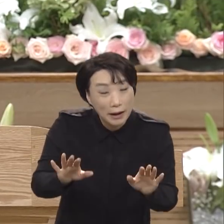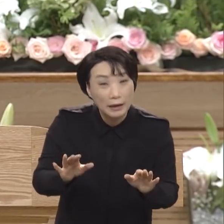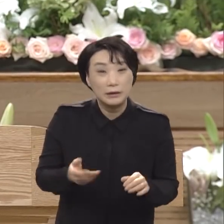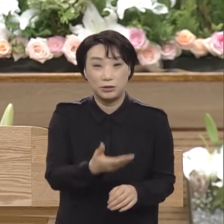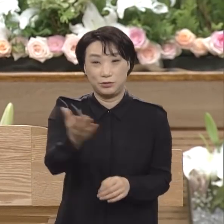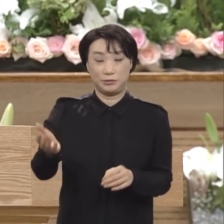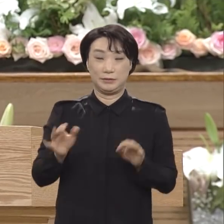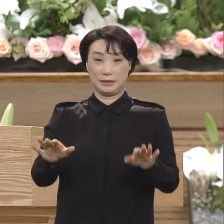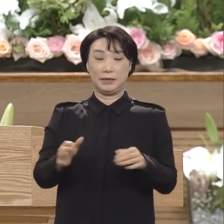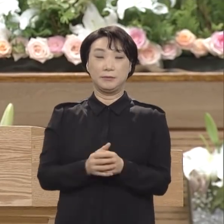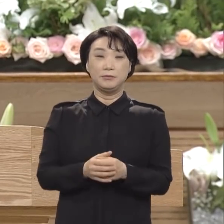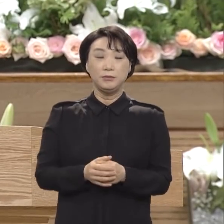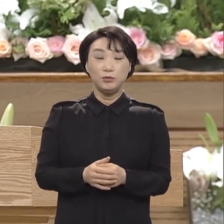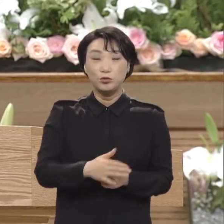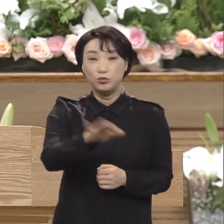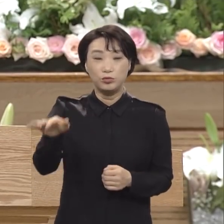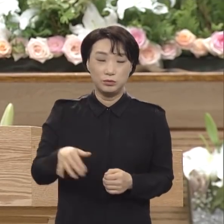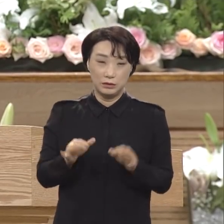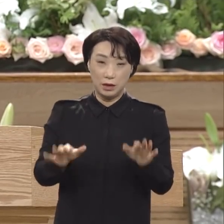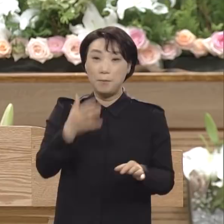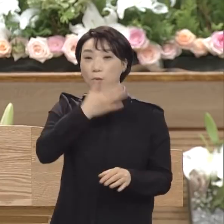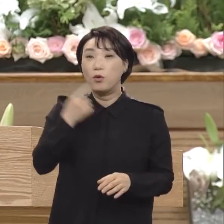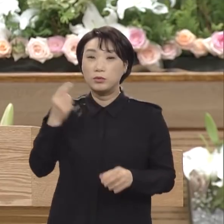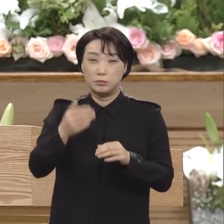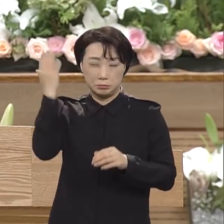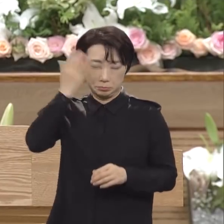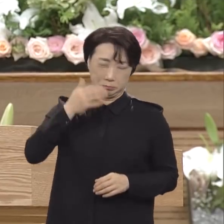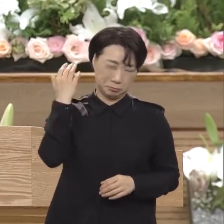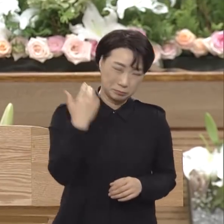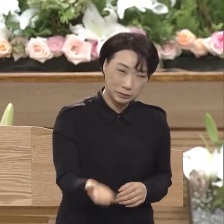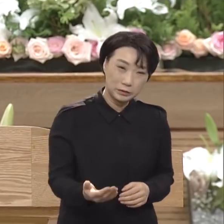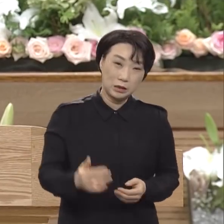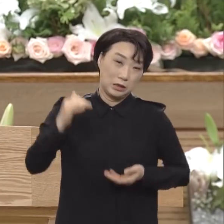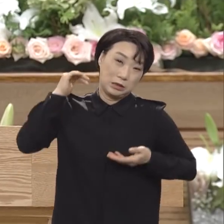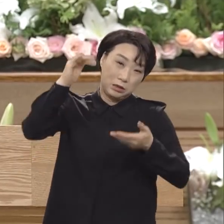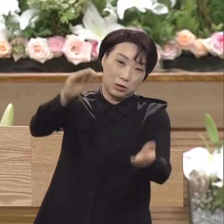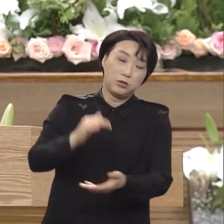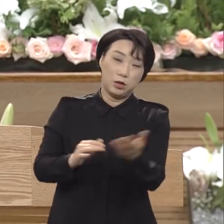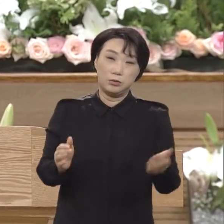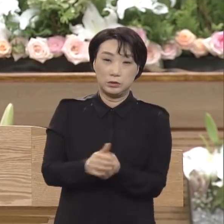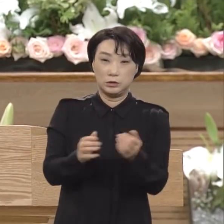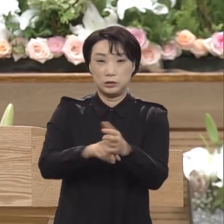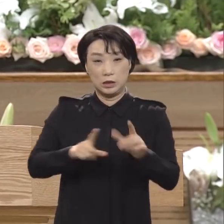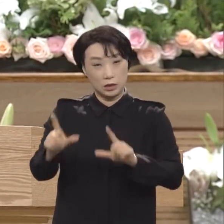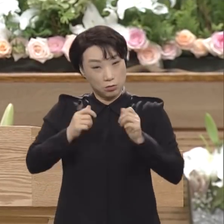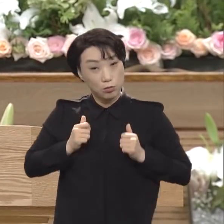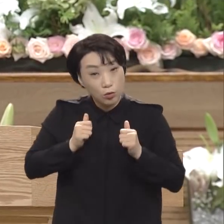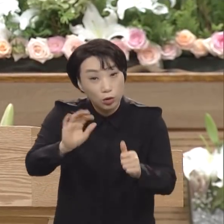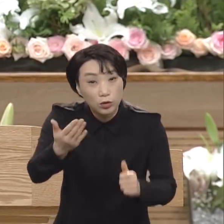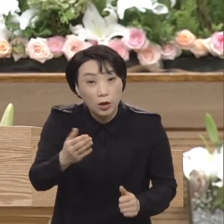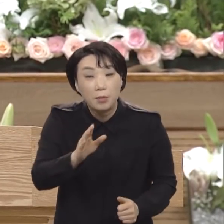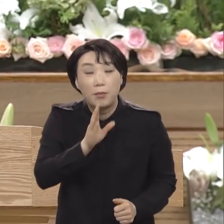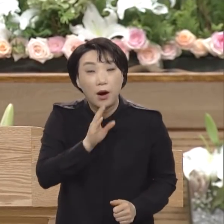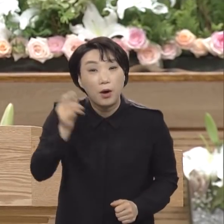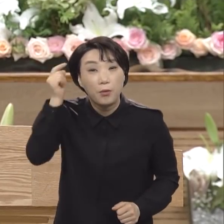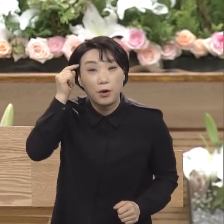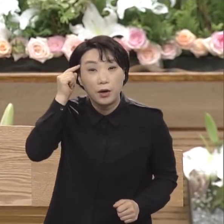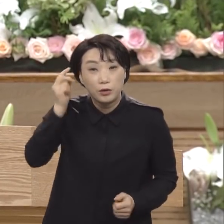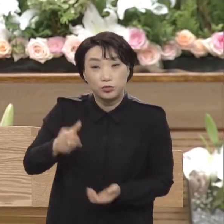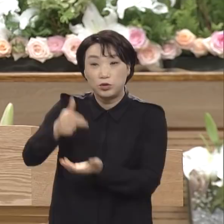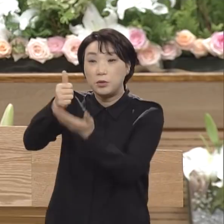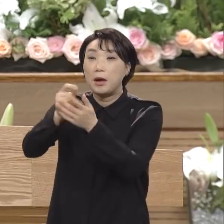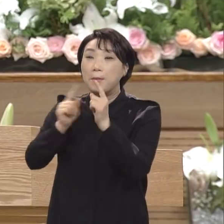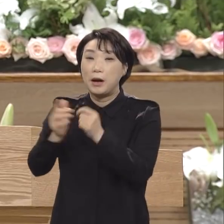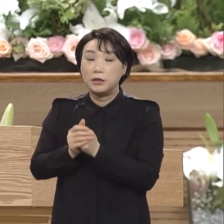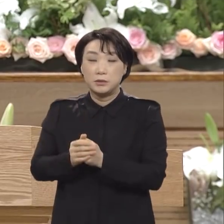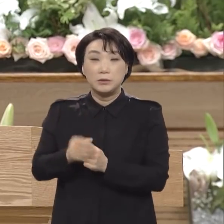여러분, 우리는 원색적인 복음을 들어야 원색적인 신앙생활. 이게 무슨 말이냐? 주님이